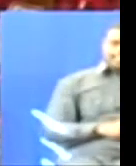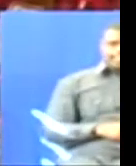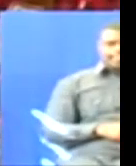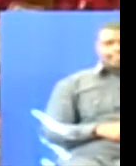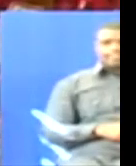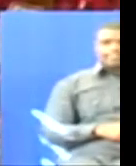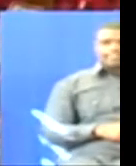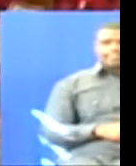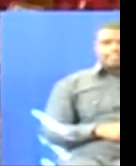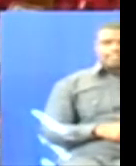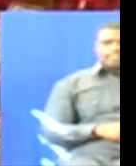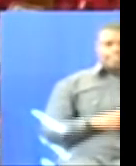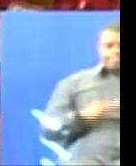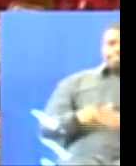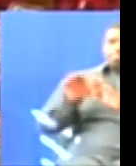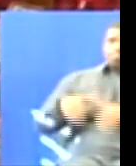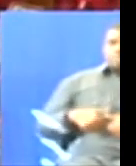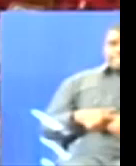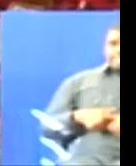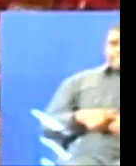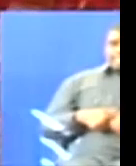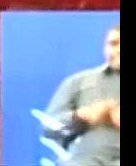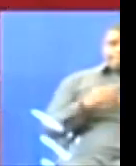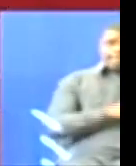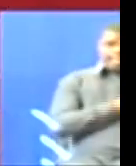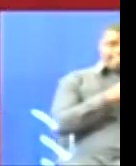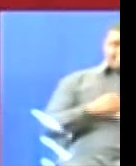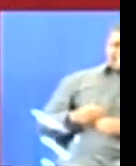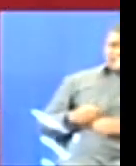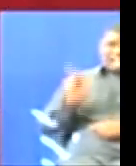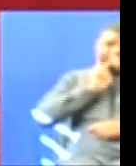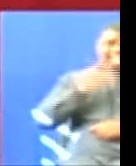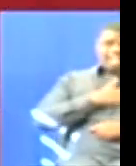kwa aliyekuwa mbunge wa Mafia, kaka yangu marehemu Mheshimiwa